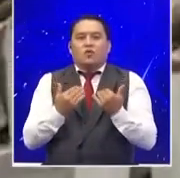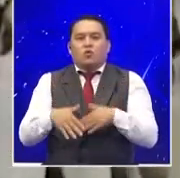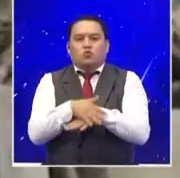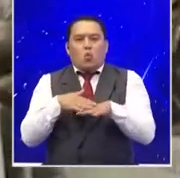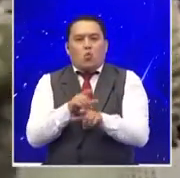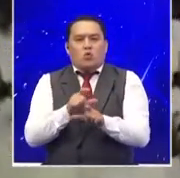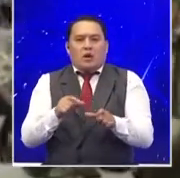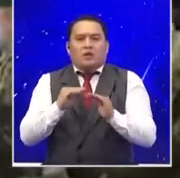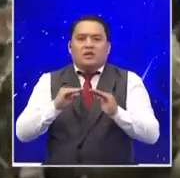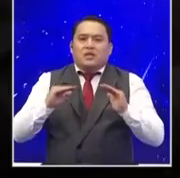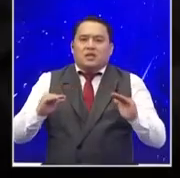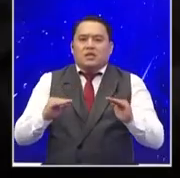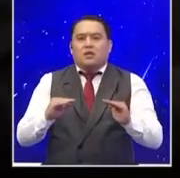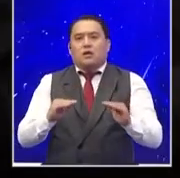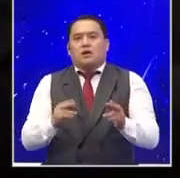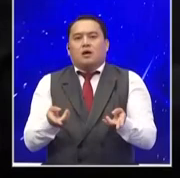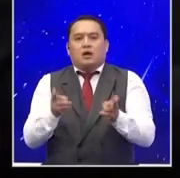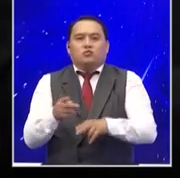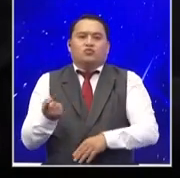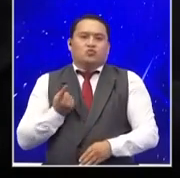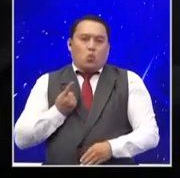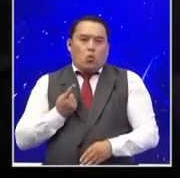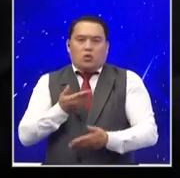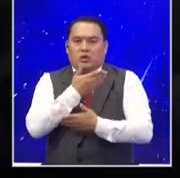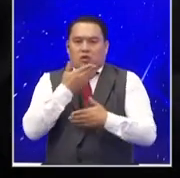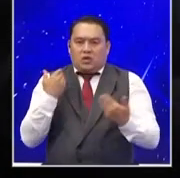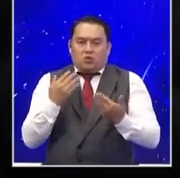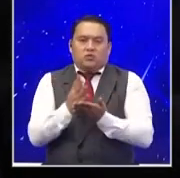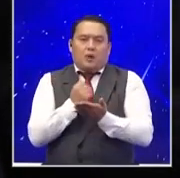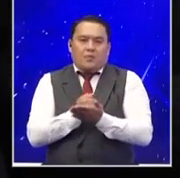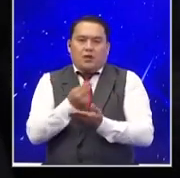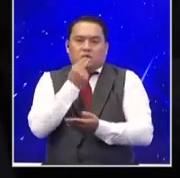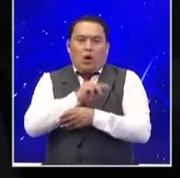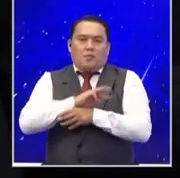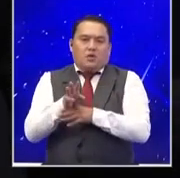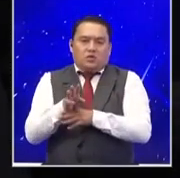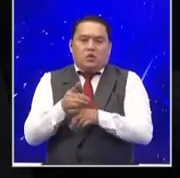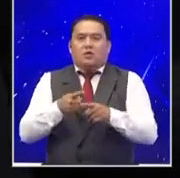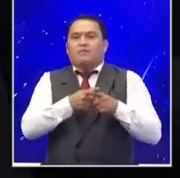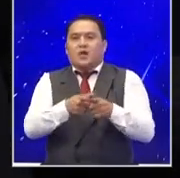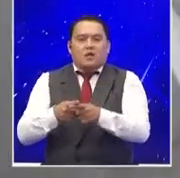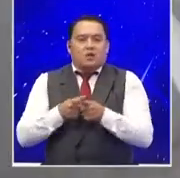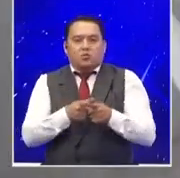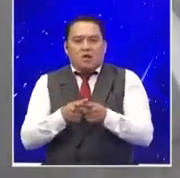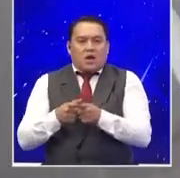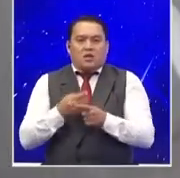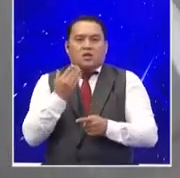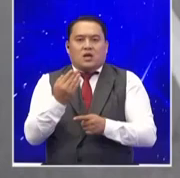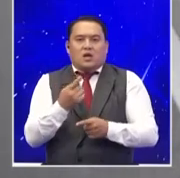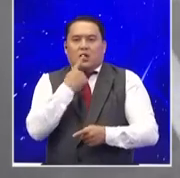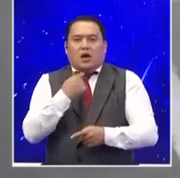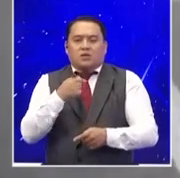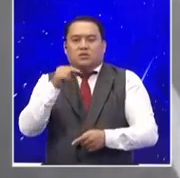том числе с маленькими детьми, находятся в режиме ожидания, не имея достаточных ресурсов к обеспечению базовых потребностей. Белорусский Красный